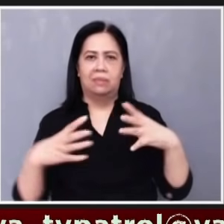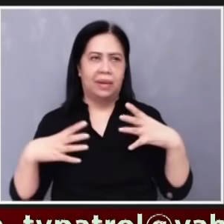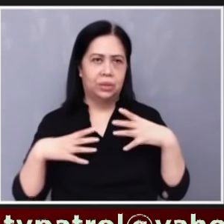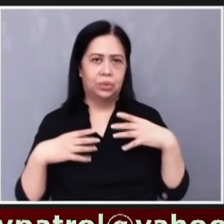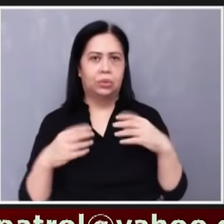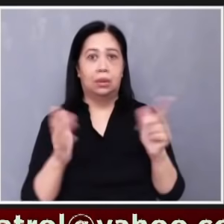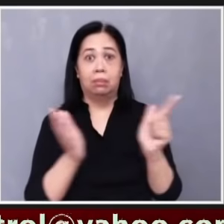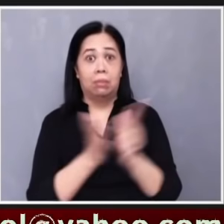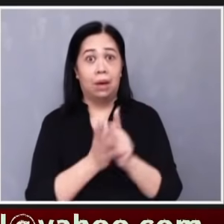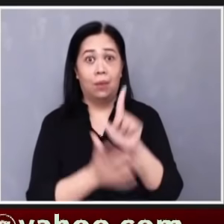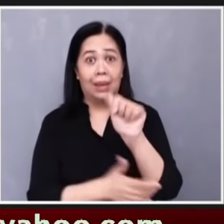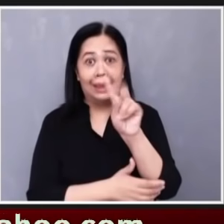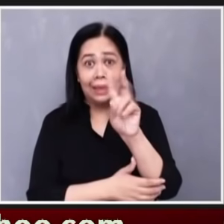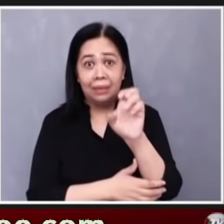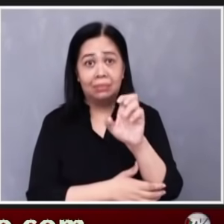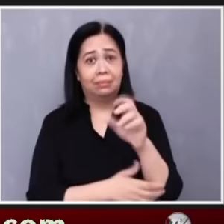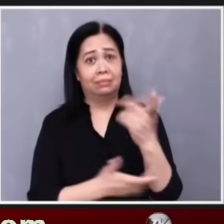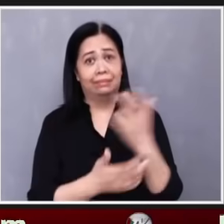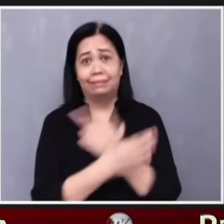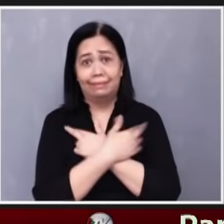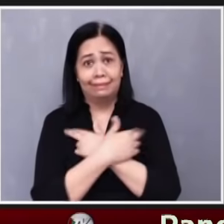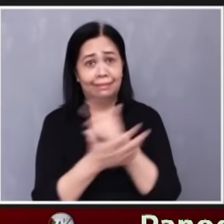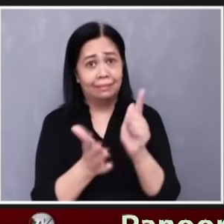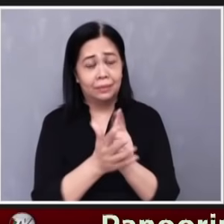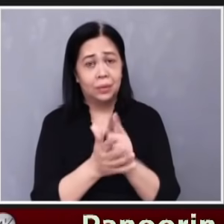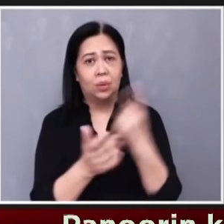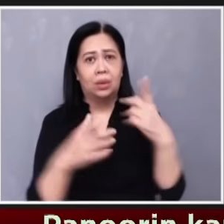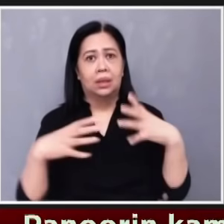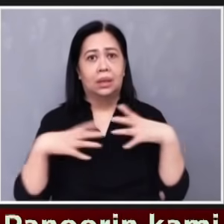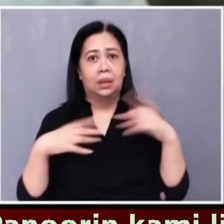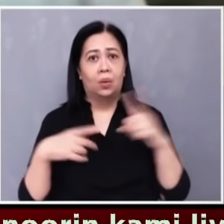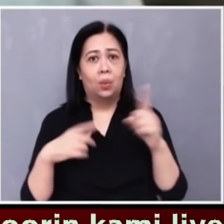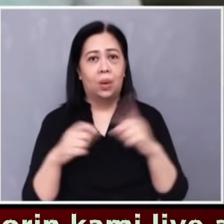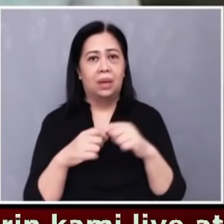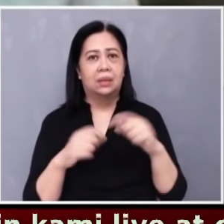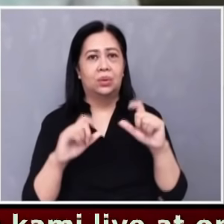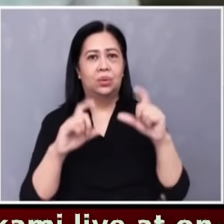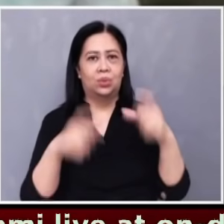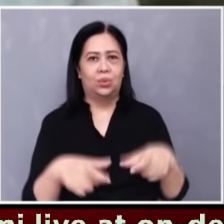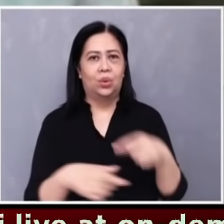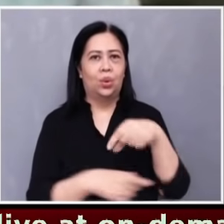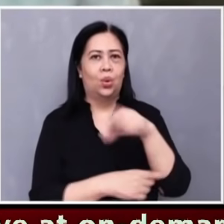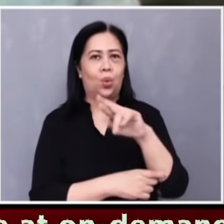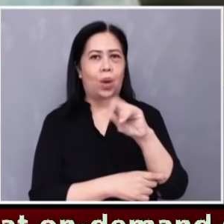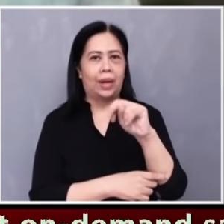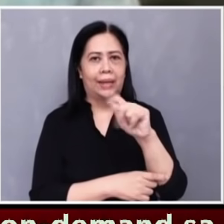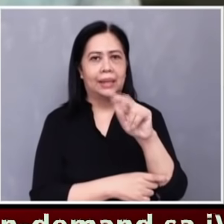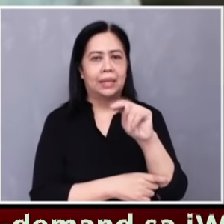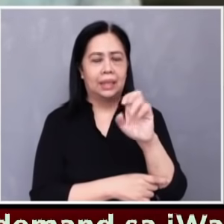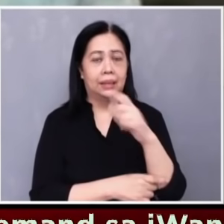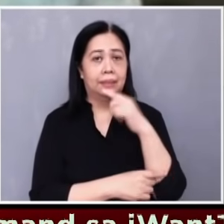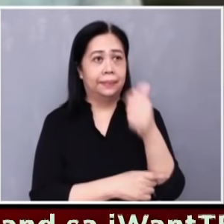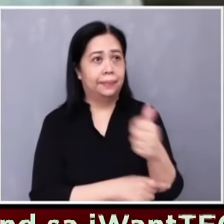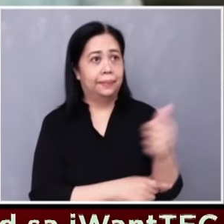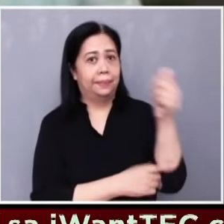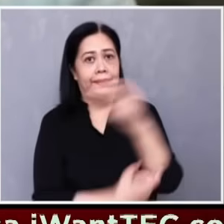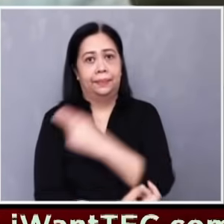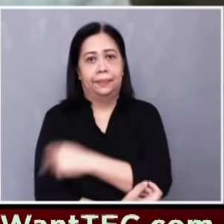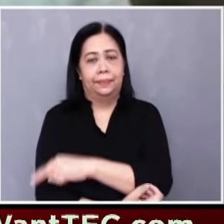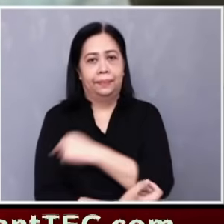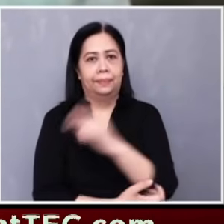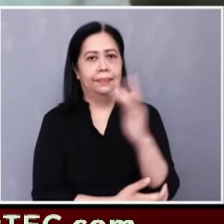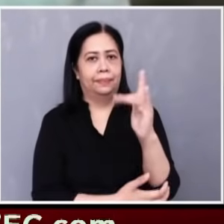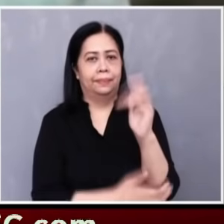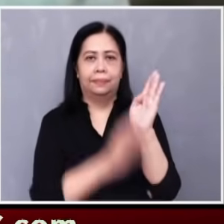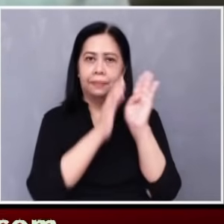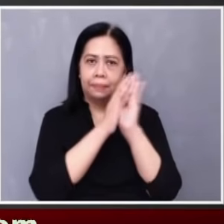mag-leave. No? So, pinaka-bakasyon na lang namin ay ang quarantine. Okay. Ayon sa pamunuan ng ospital, may 25 kama silang